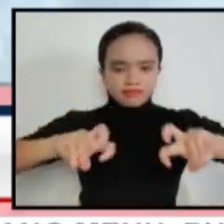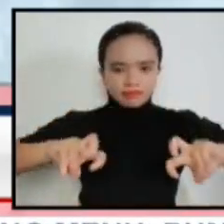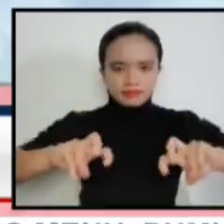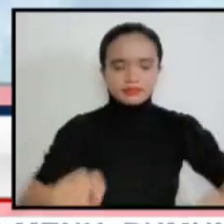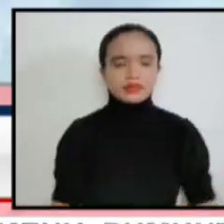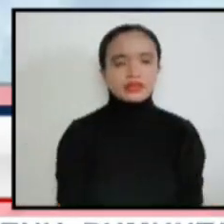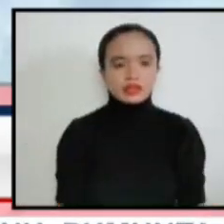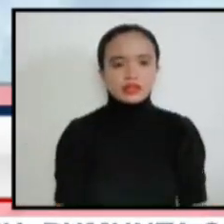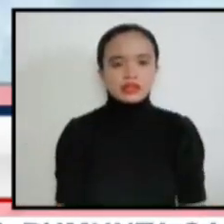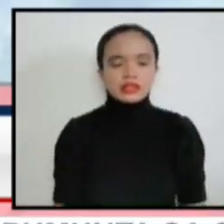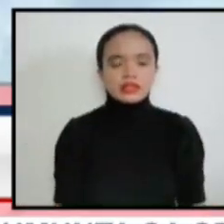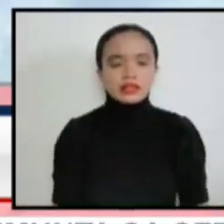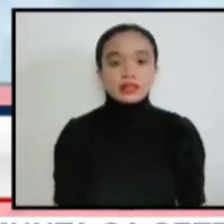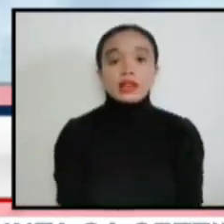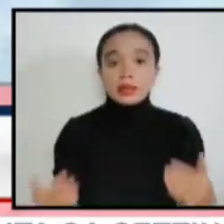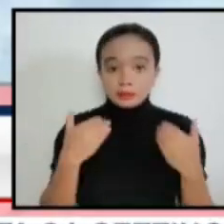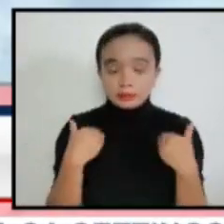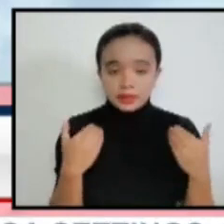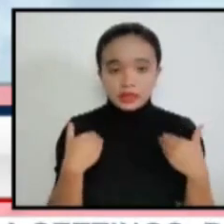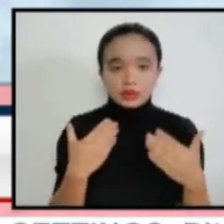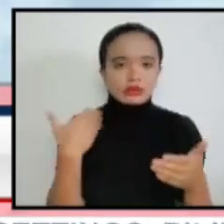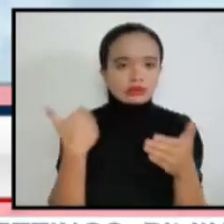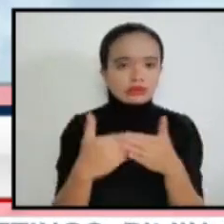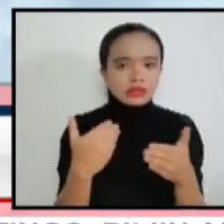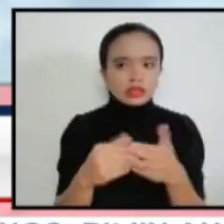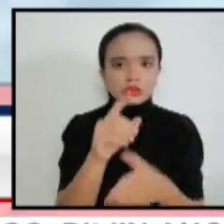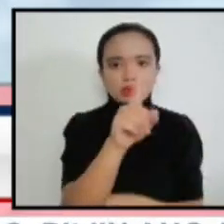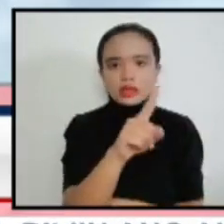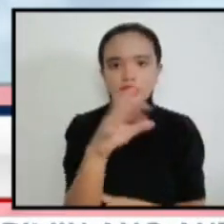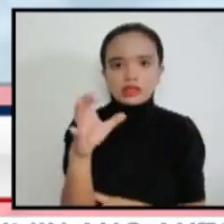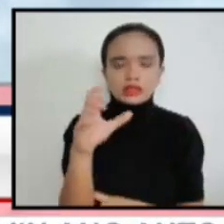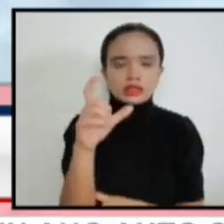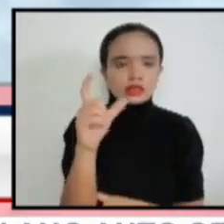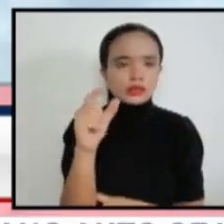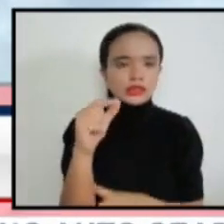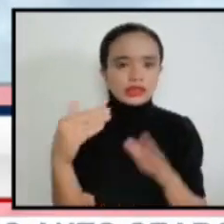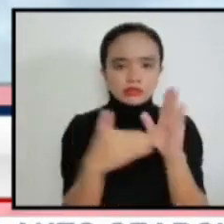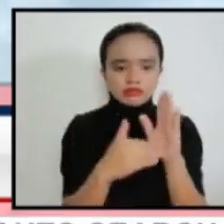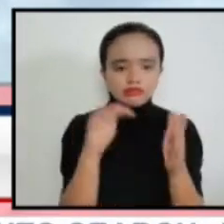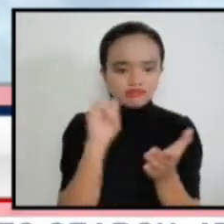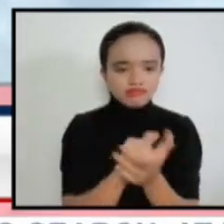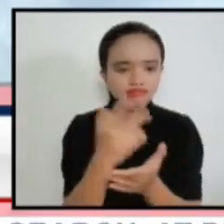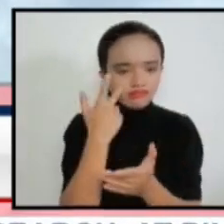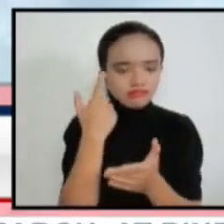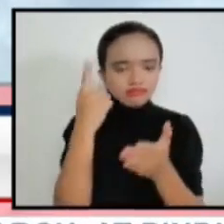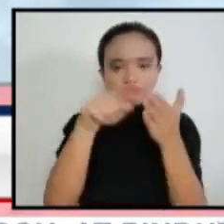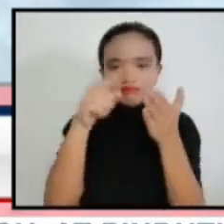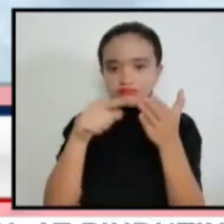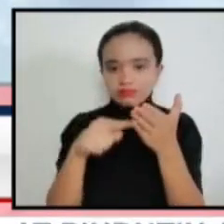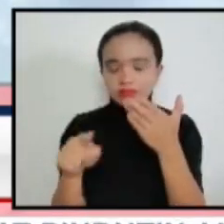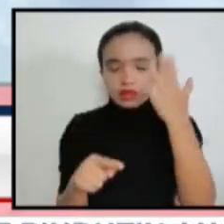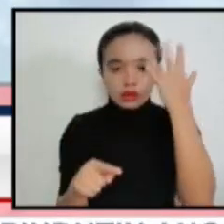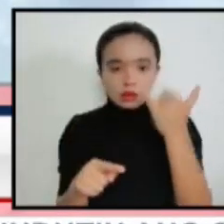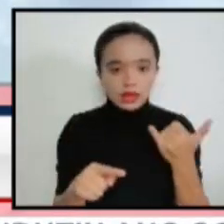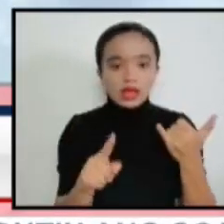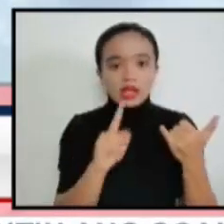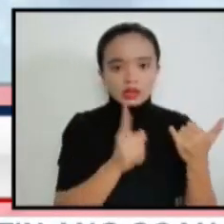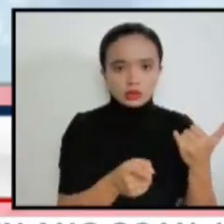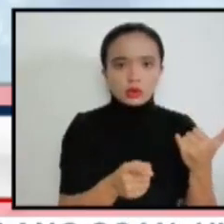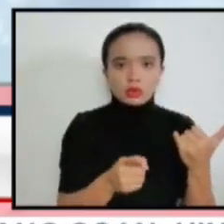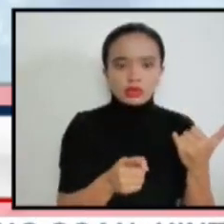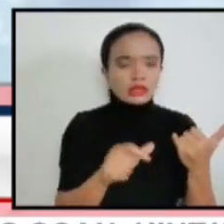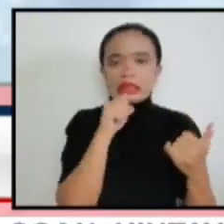dyan almost 120,000 na tinitignan po namin at sinisiyasat namin dahil mukhang sinadya po talaga nila